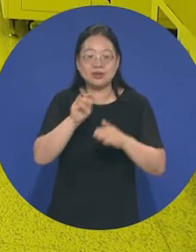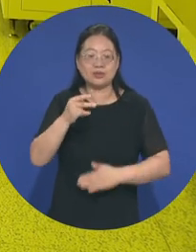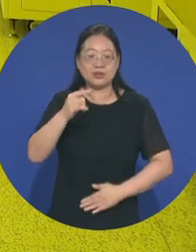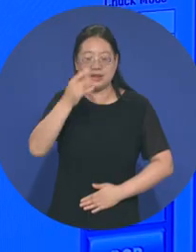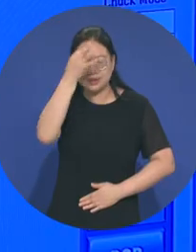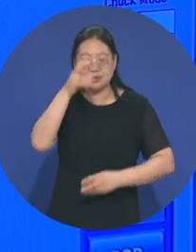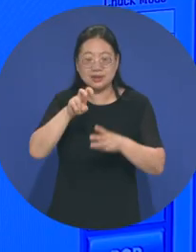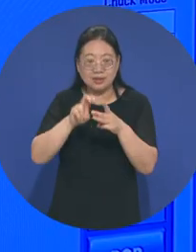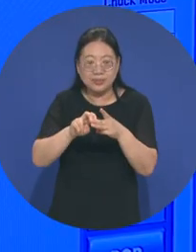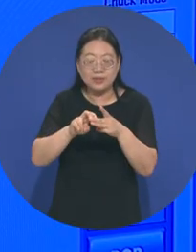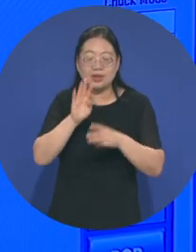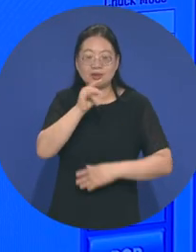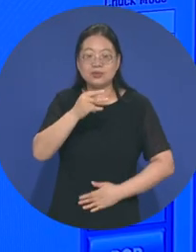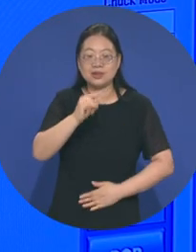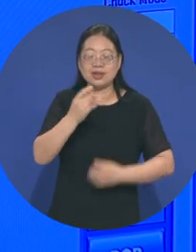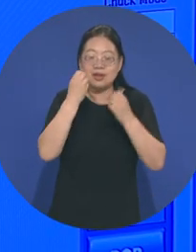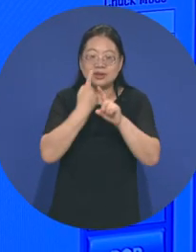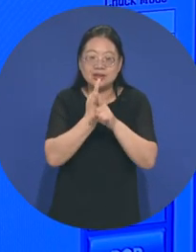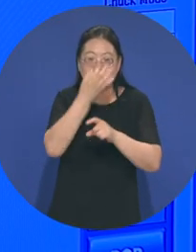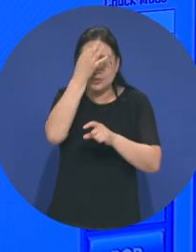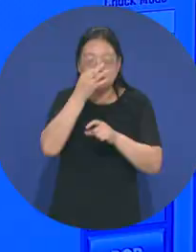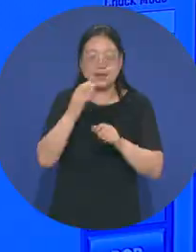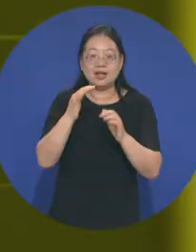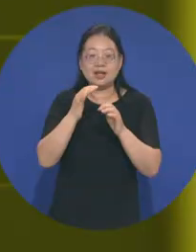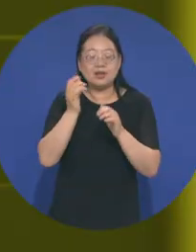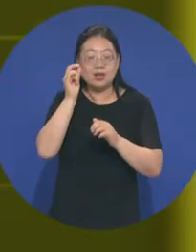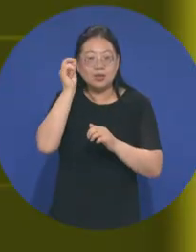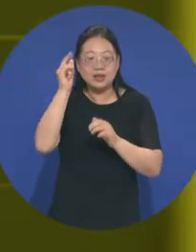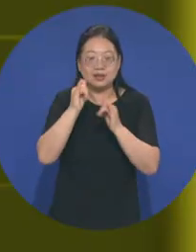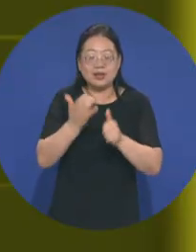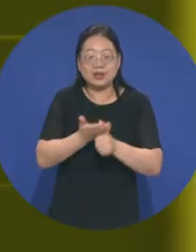반도체 기술센터가 반도체 혁신 기술과 인재 양성의